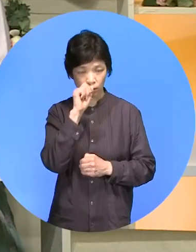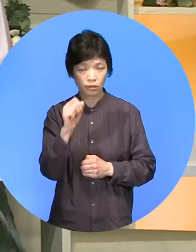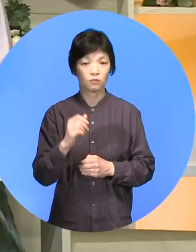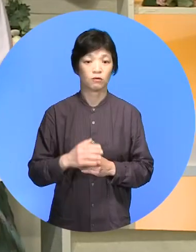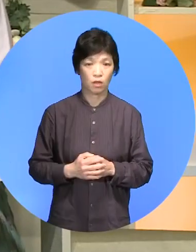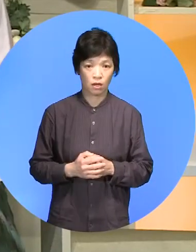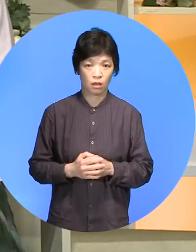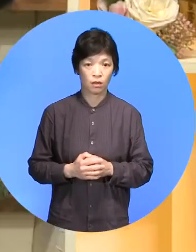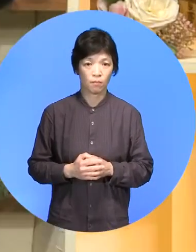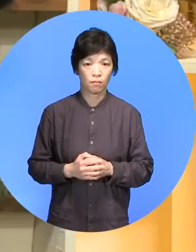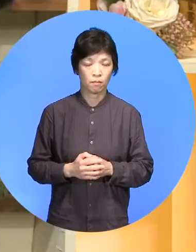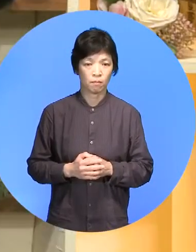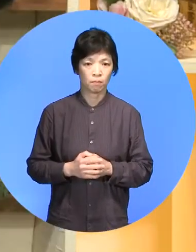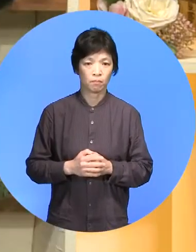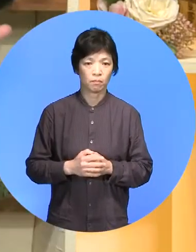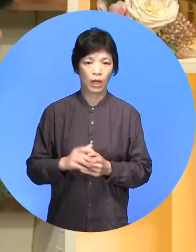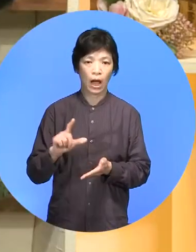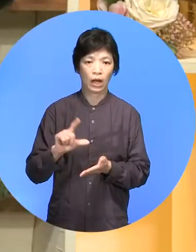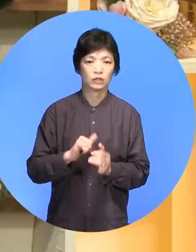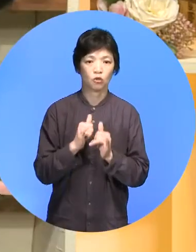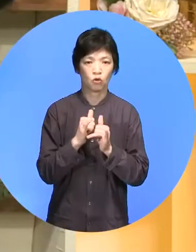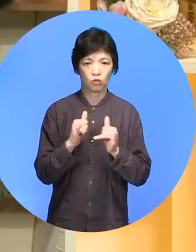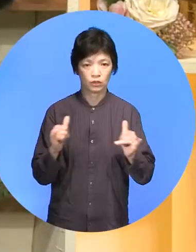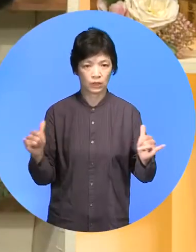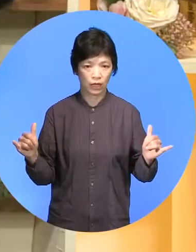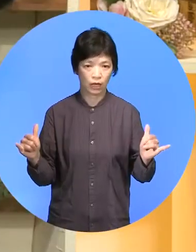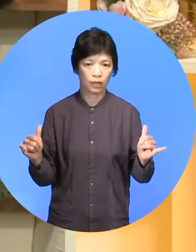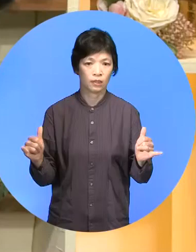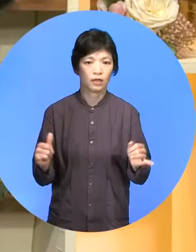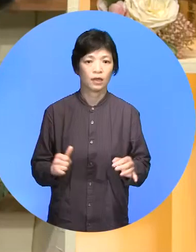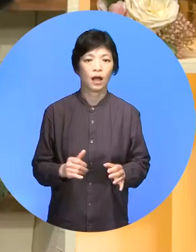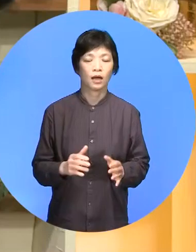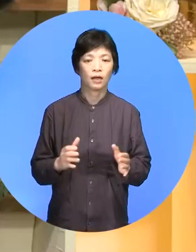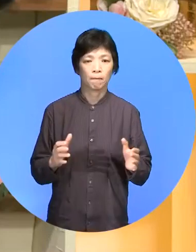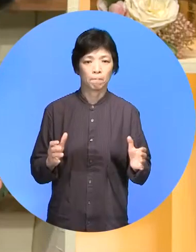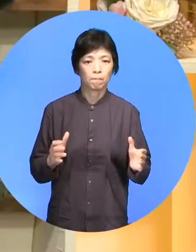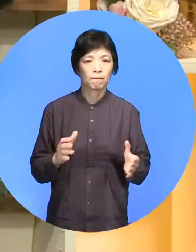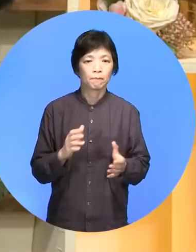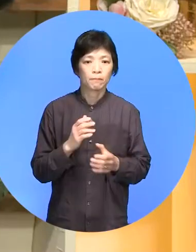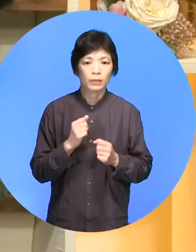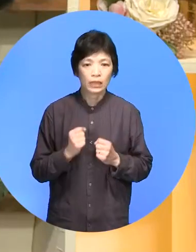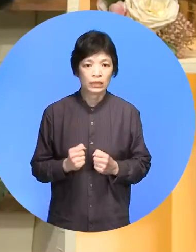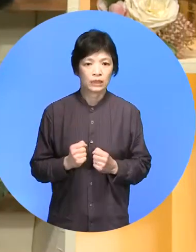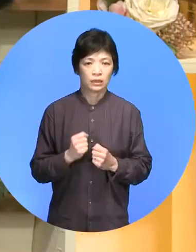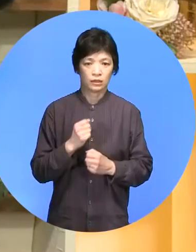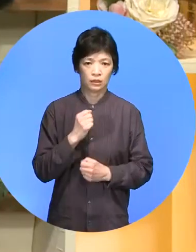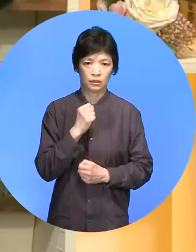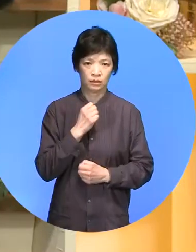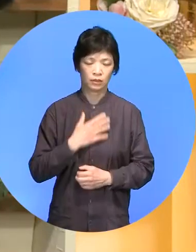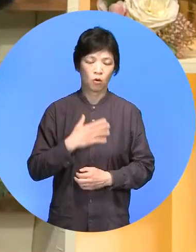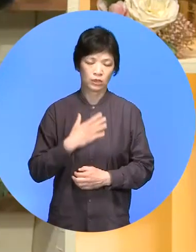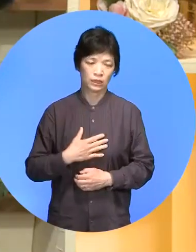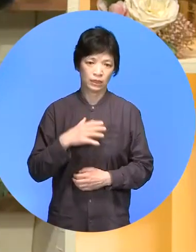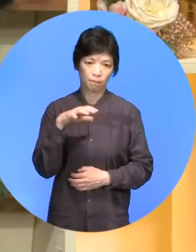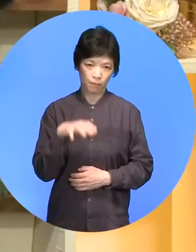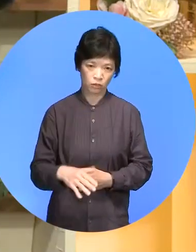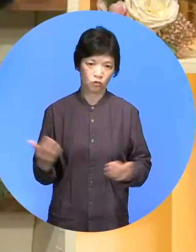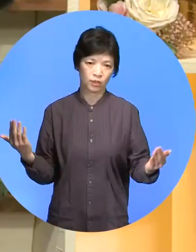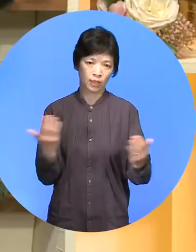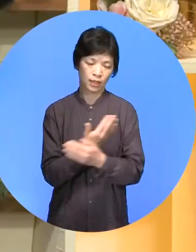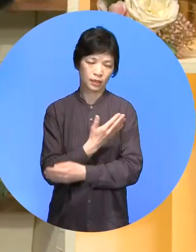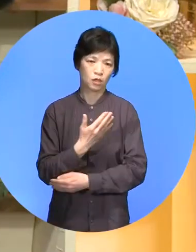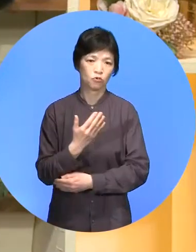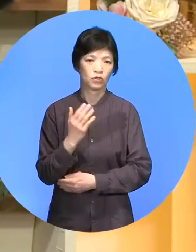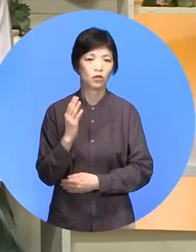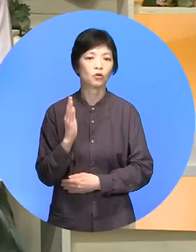ね、本当にね、 はい、でもまあそれだけユーピアがこうたくさんの利用者の方々にとって居心地のいい空間、施設になってるっ